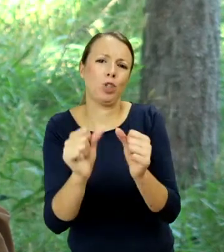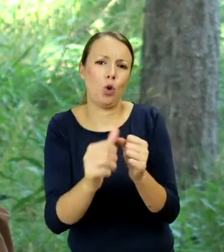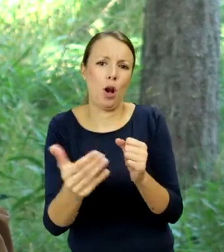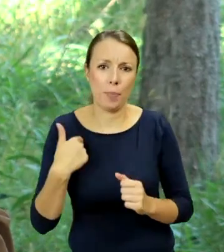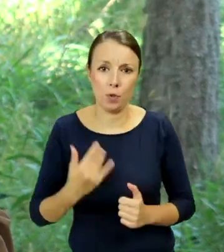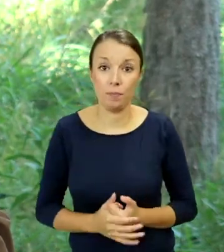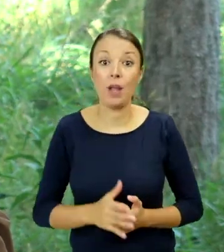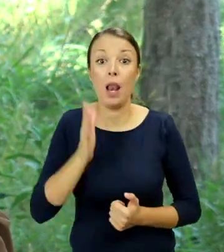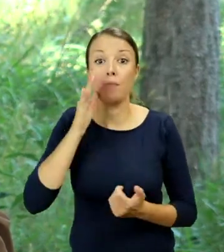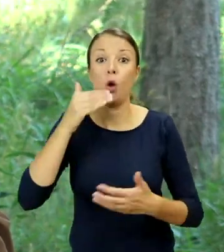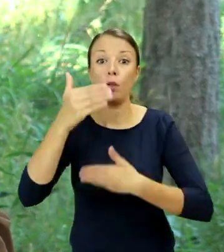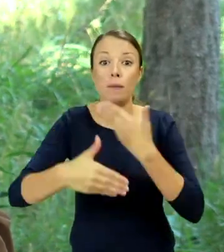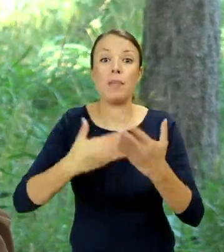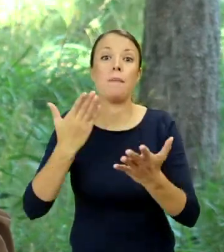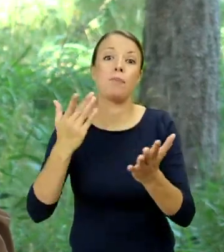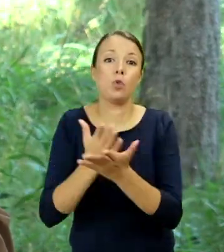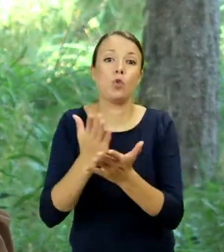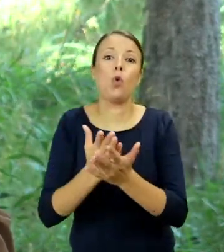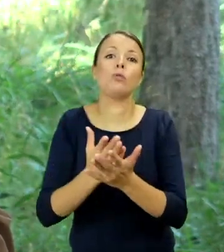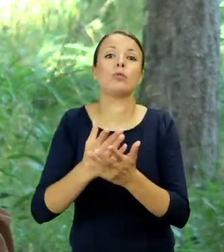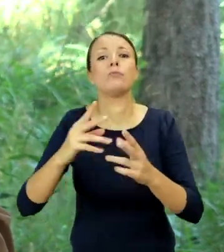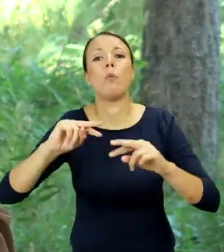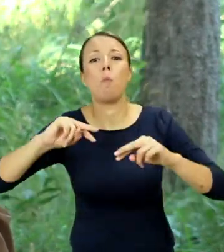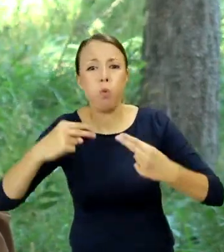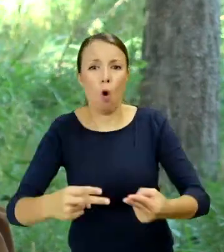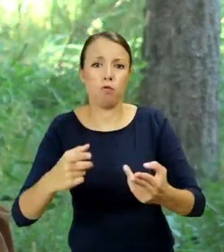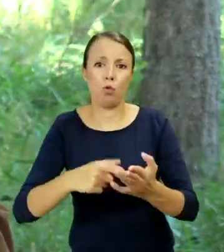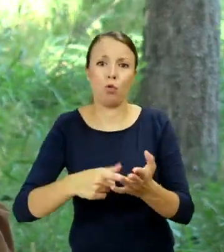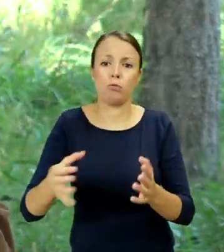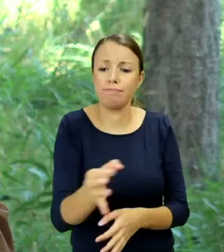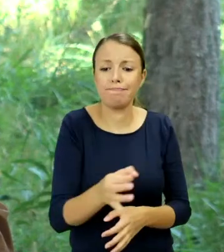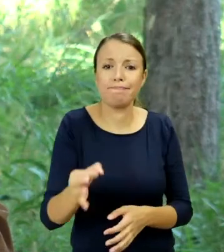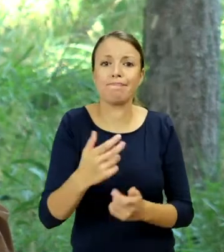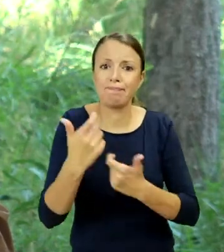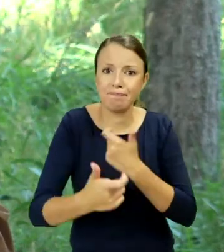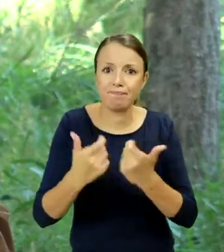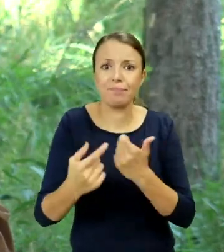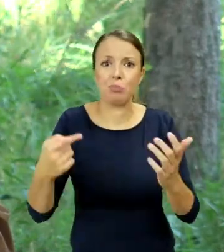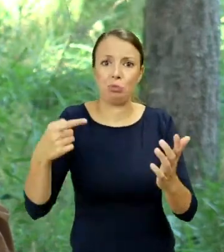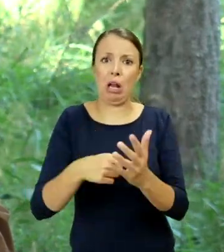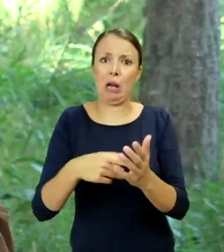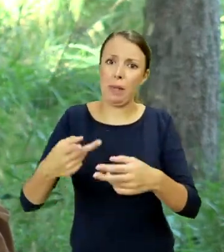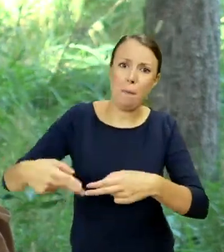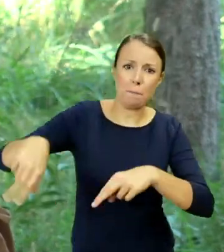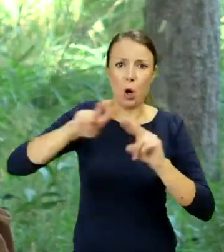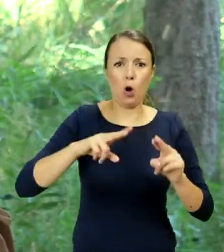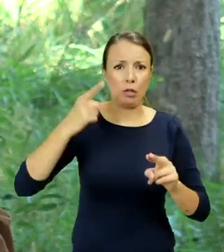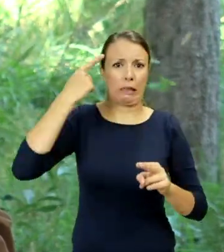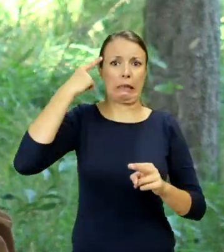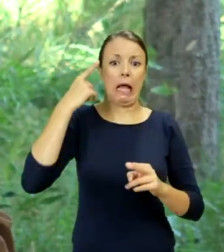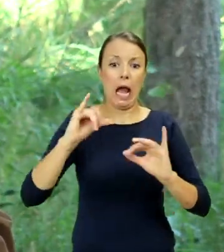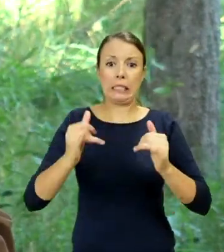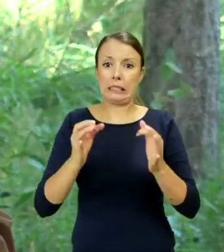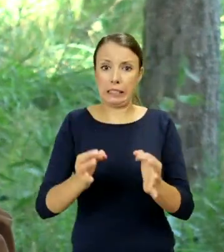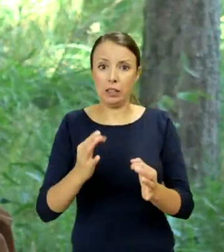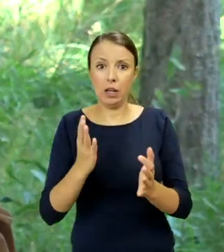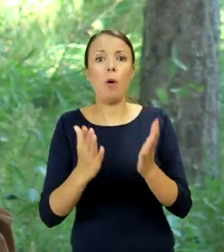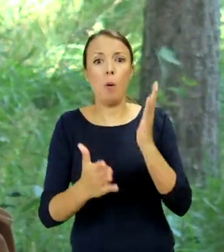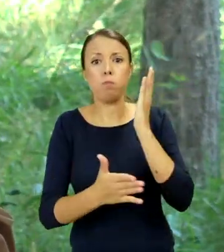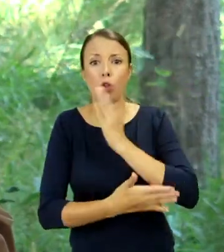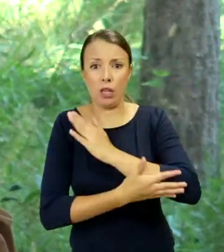ogrodzie, zostało ono odtworzone i w tej chwili zachowały się zresztą fundamenty i w tej chwili